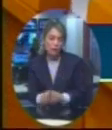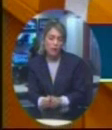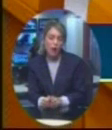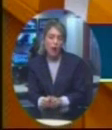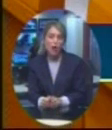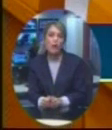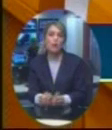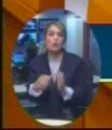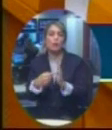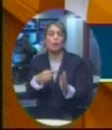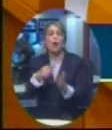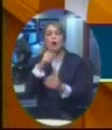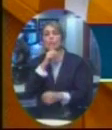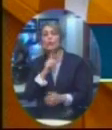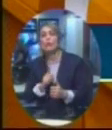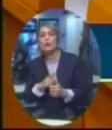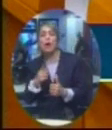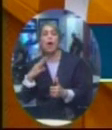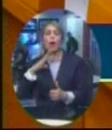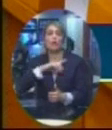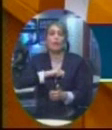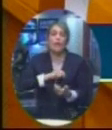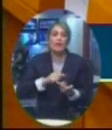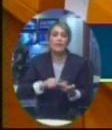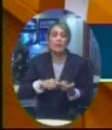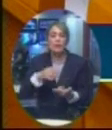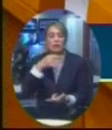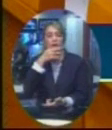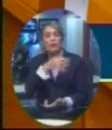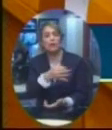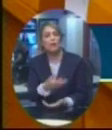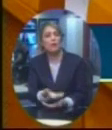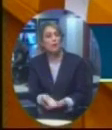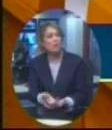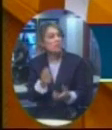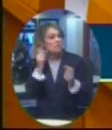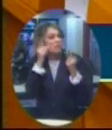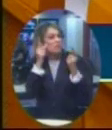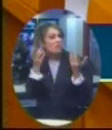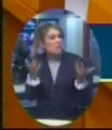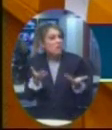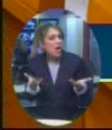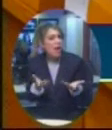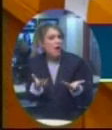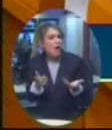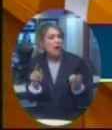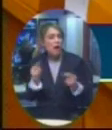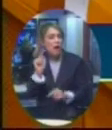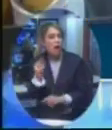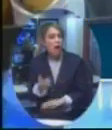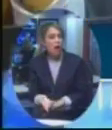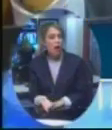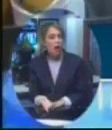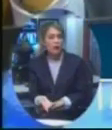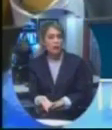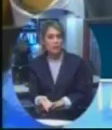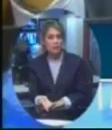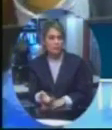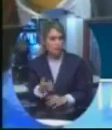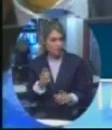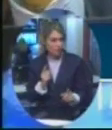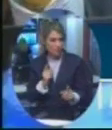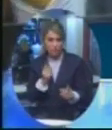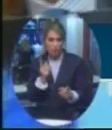סוריה והרשות הפלסטינית, מה בעצם כל כך מפתיע במה שקרה שם? הרי זו לא גישה בינלאומית חדשה